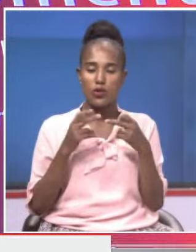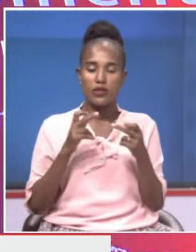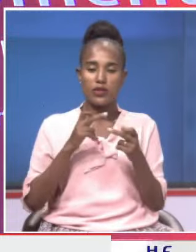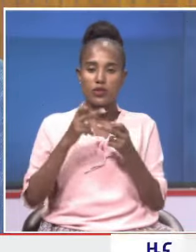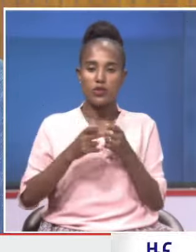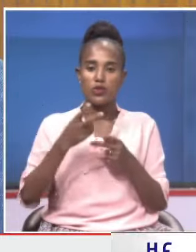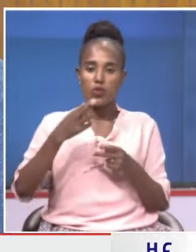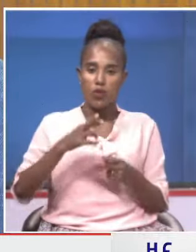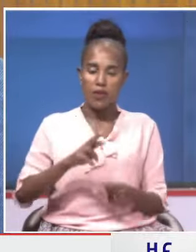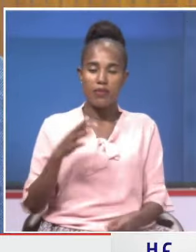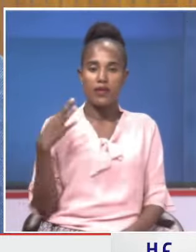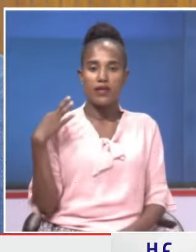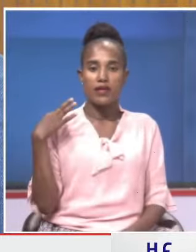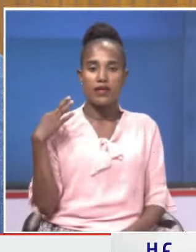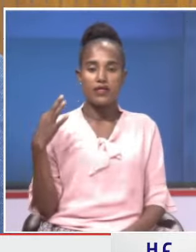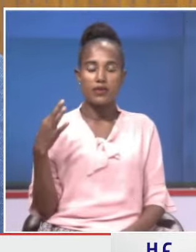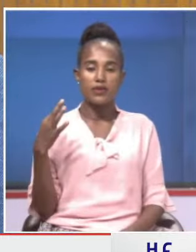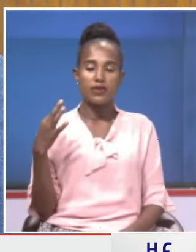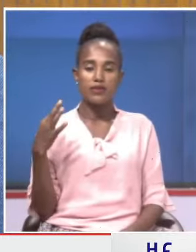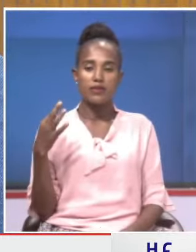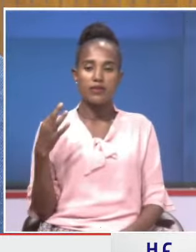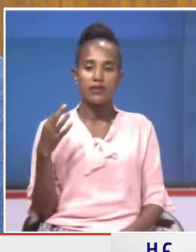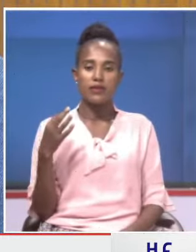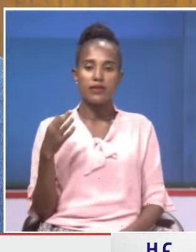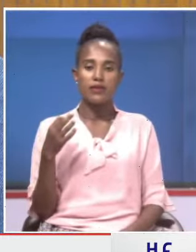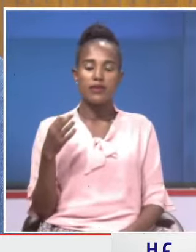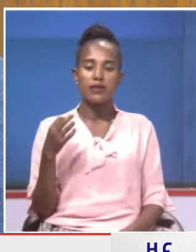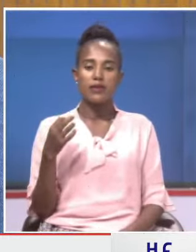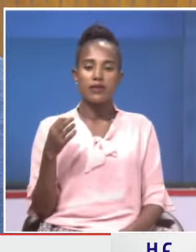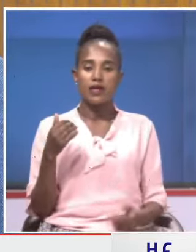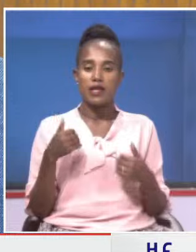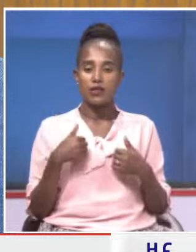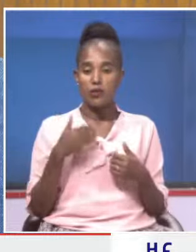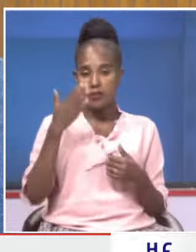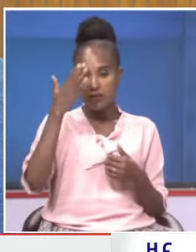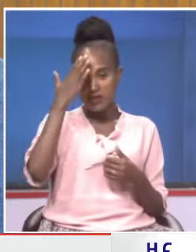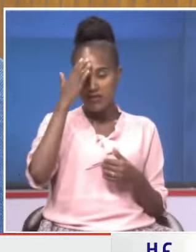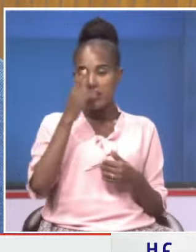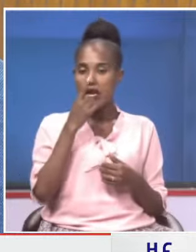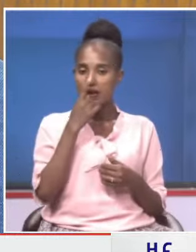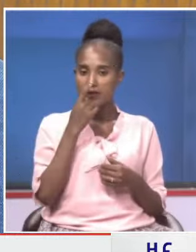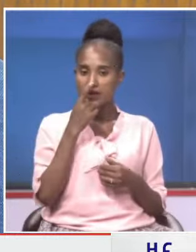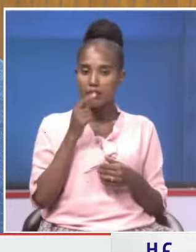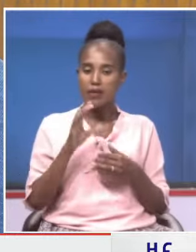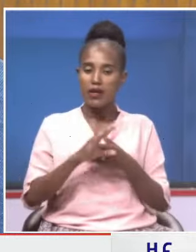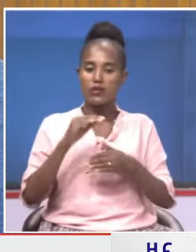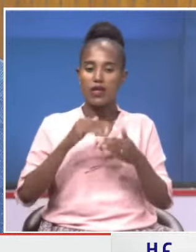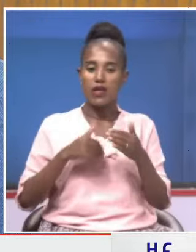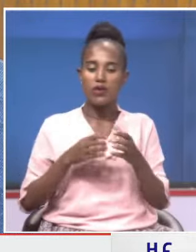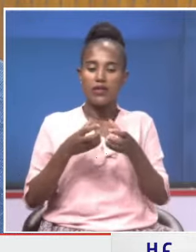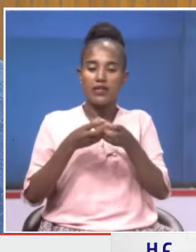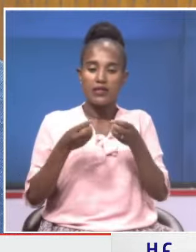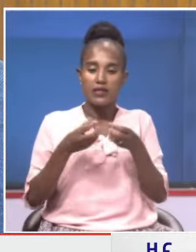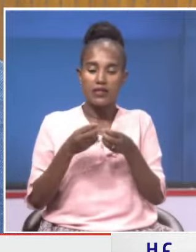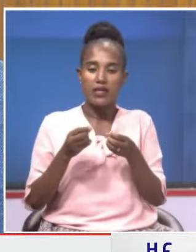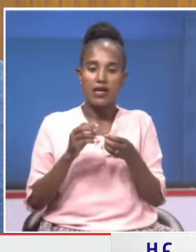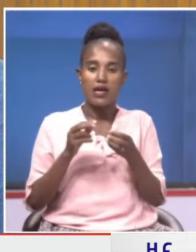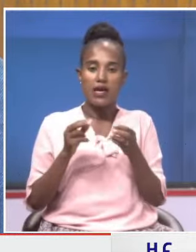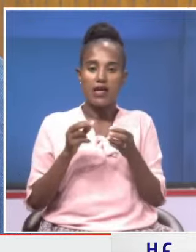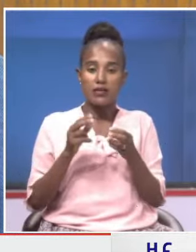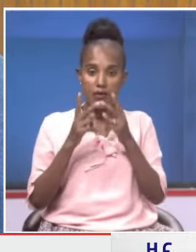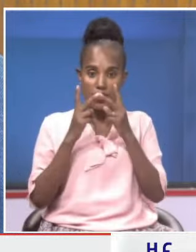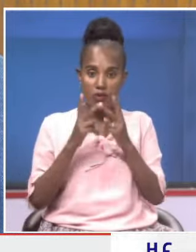ድርጅቶች ወይም ግለሰቦች መጽሐፍ ያላቸውን እውቀትና ተሞክሮ በሀገሪቱ ውስጥ ያለውን ጥጥን አስመልክቶ